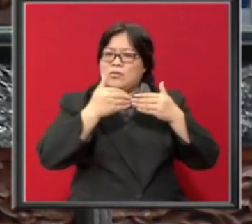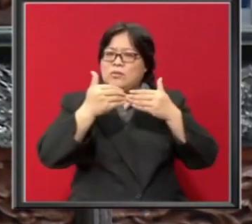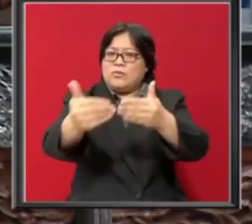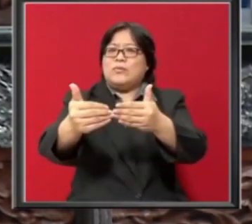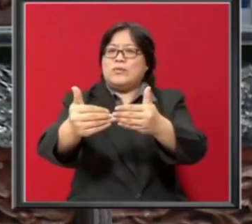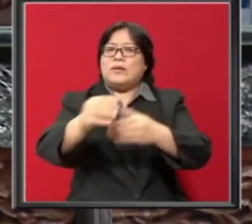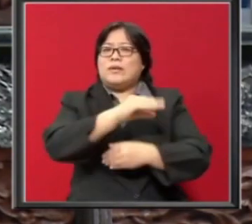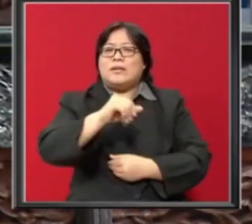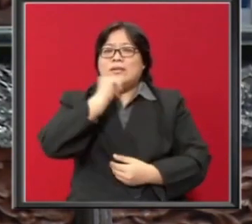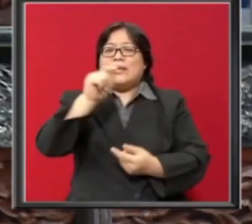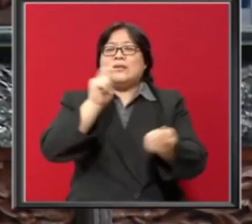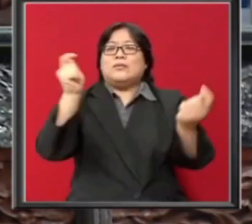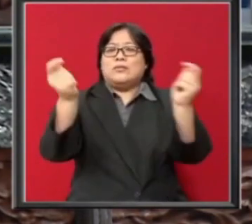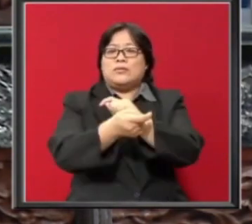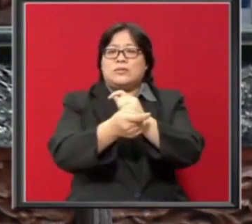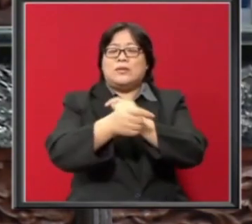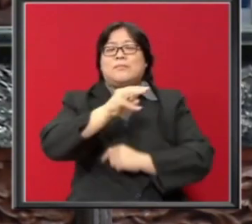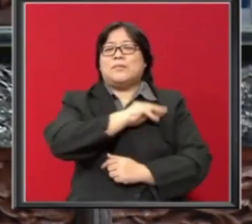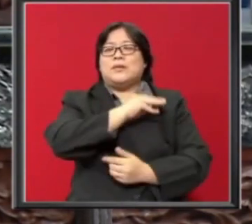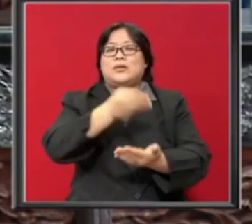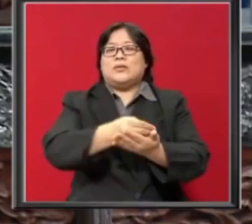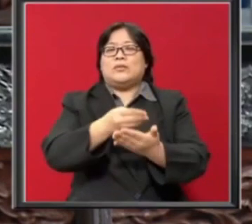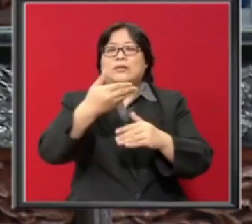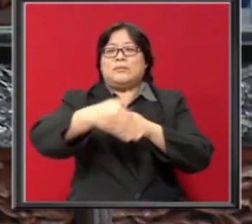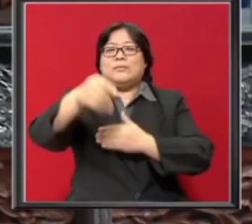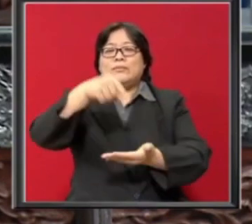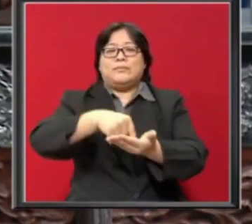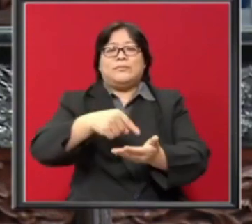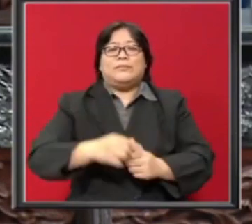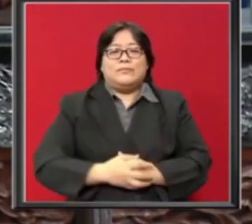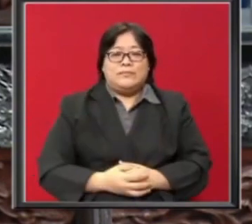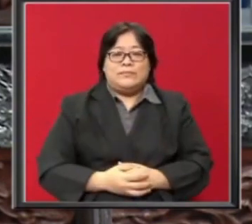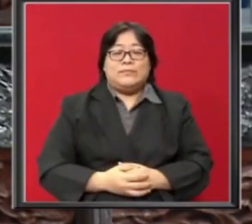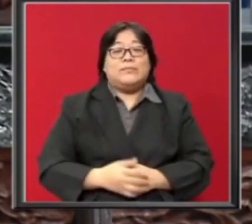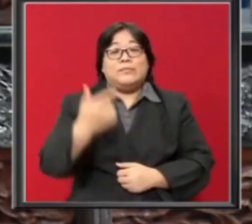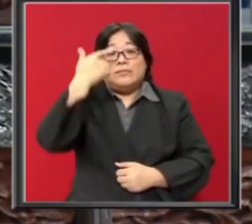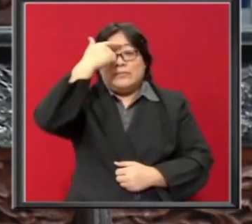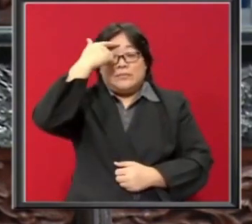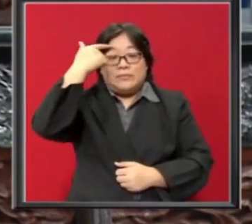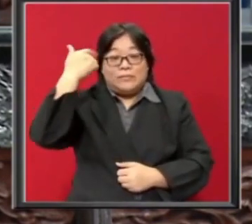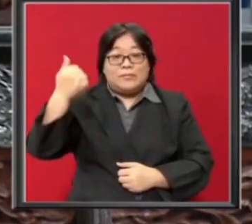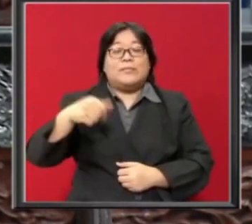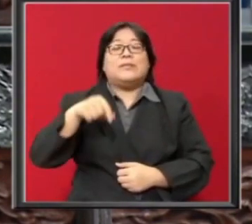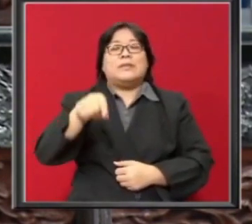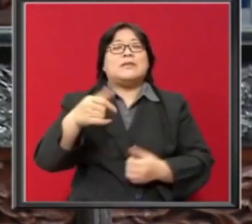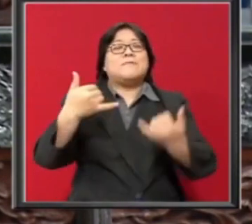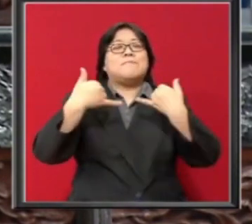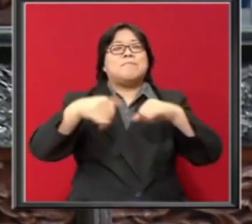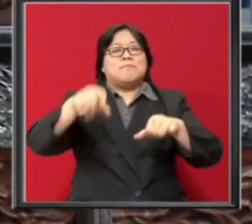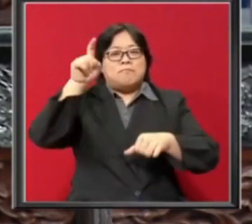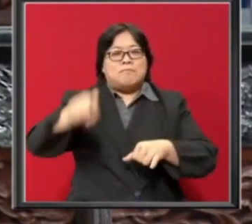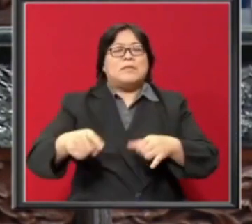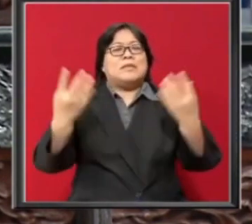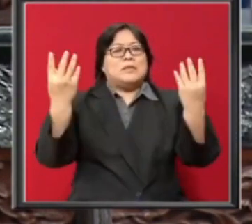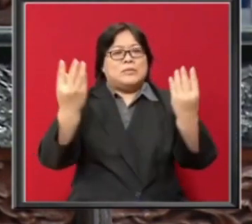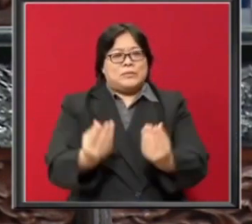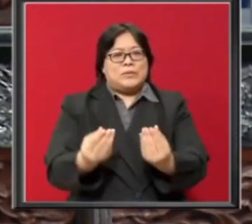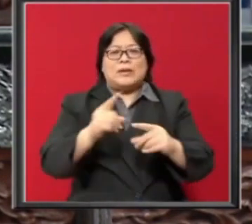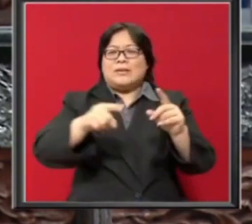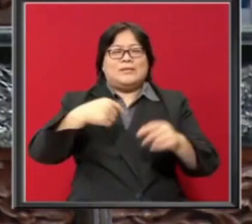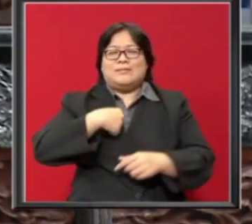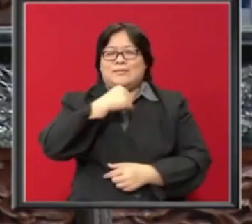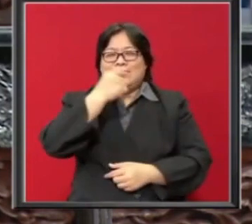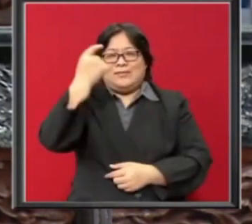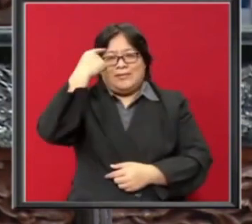diteruskan dan tidak dipindah oleh Menteri Keuangan selepas ini kerana dia masih harus susut dan